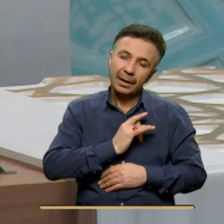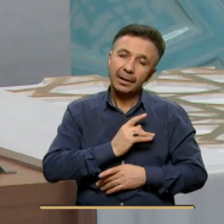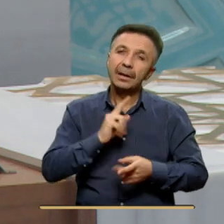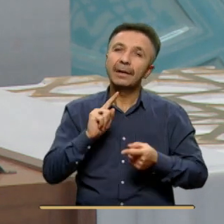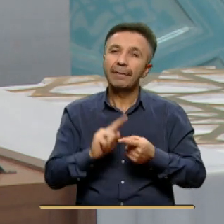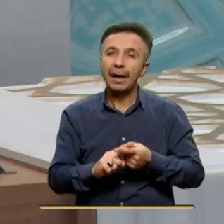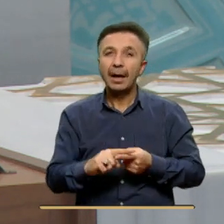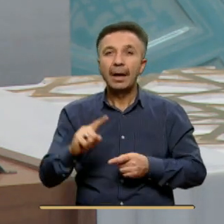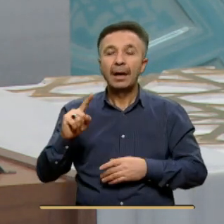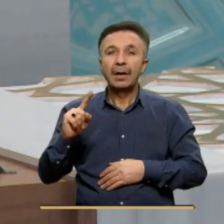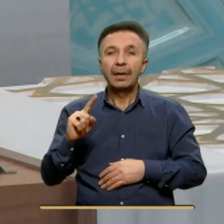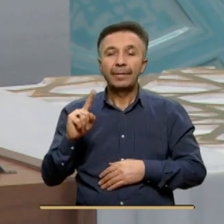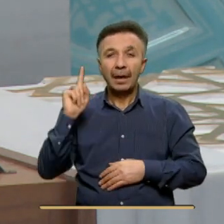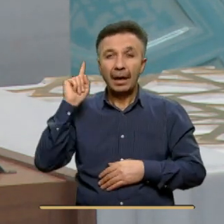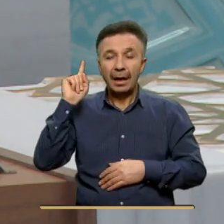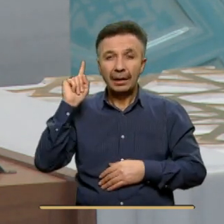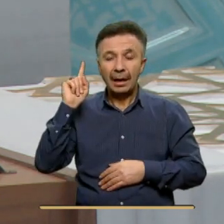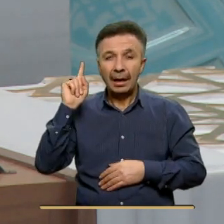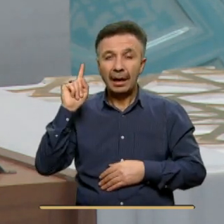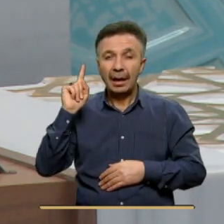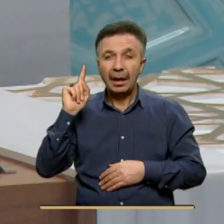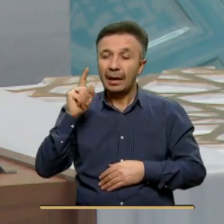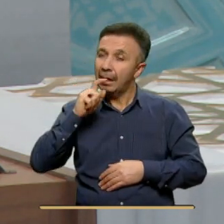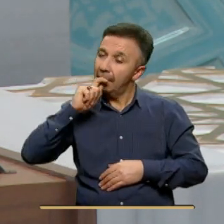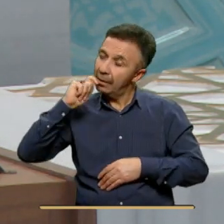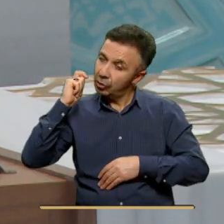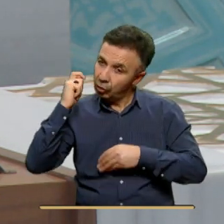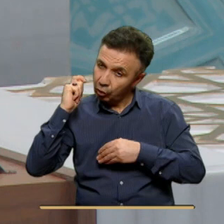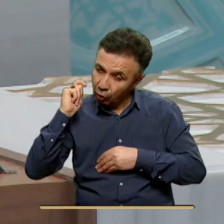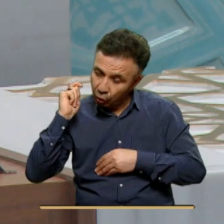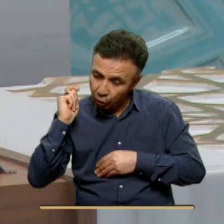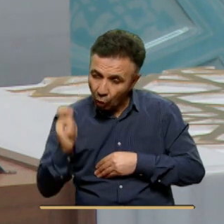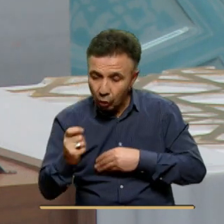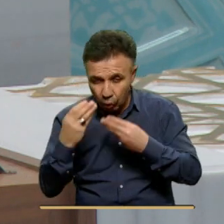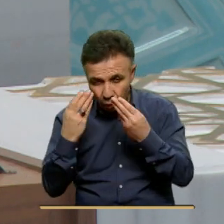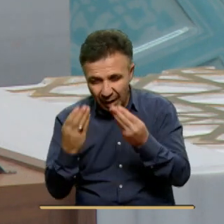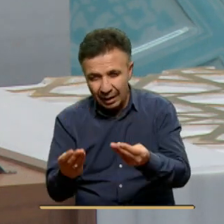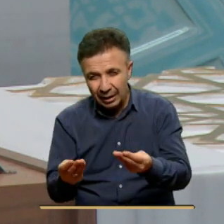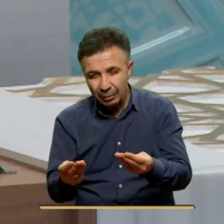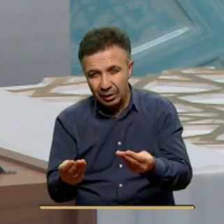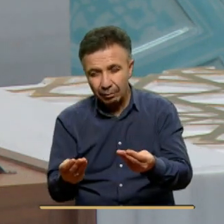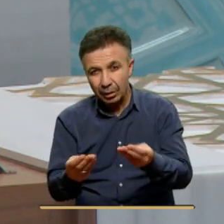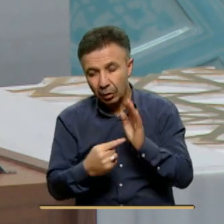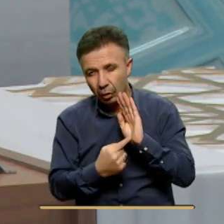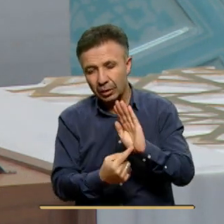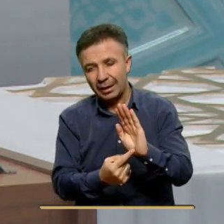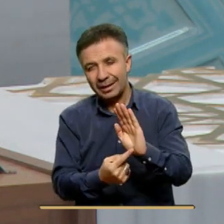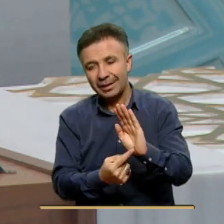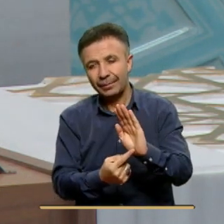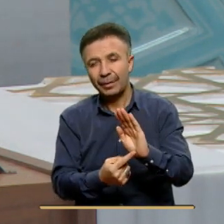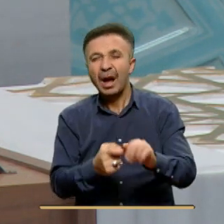ona verdiğimiz kulluk sözümüze sadakatin göstergesidir. Harama